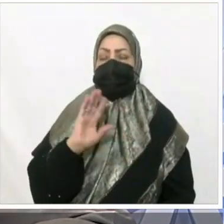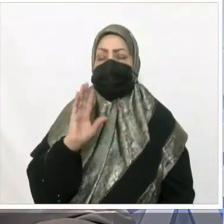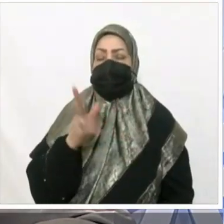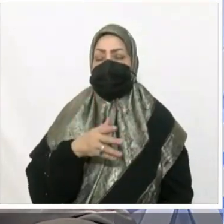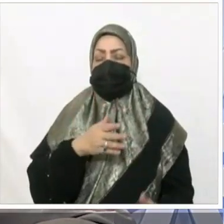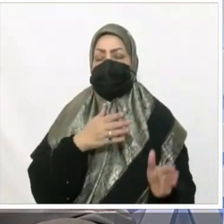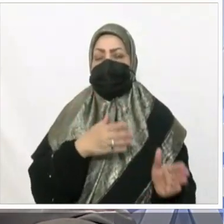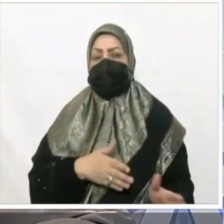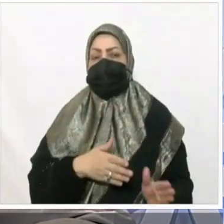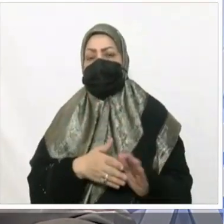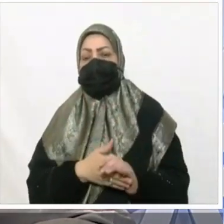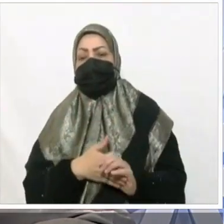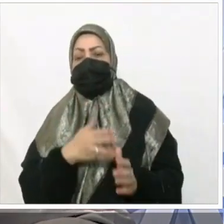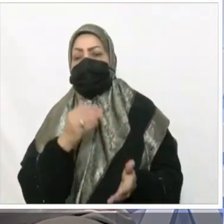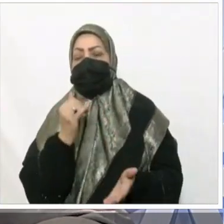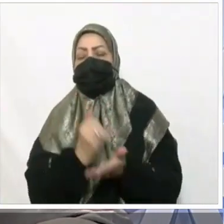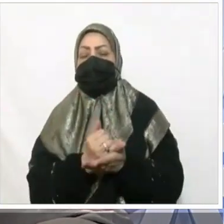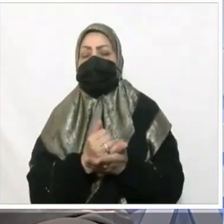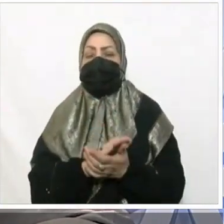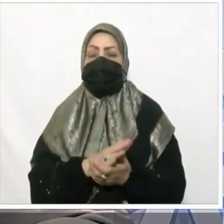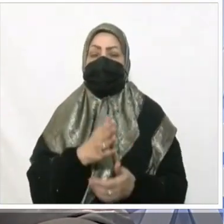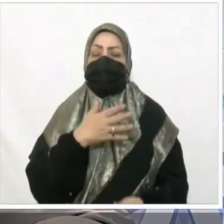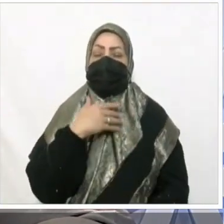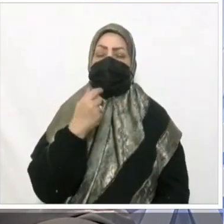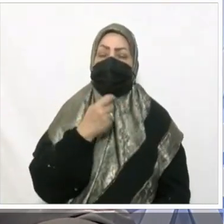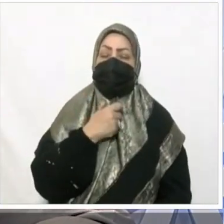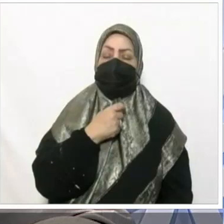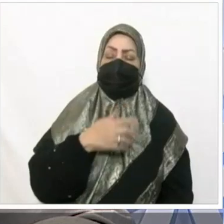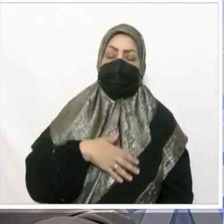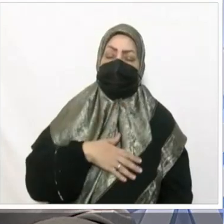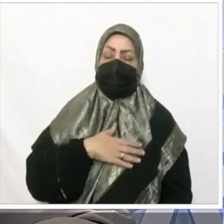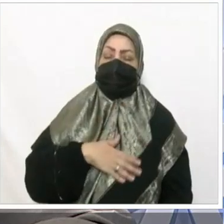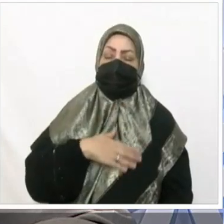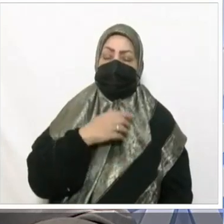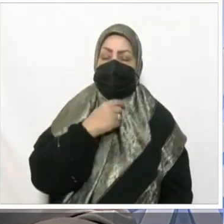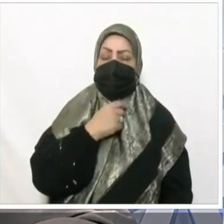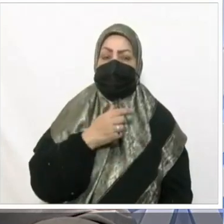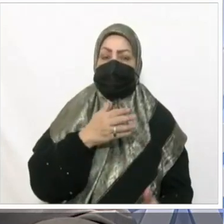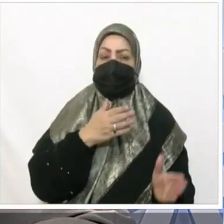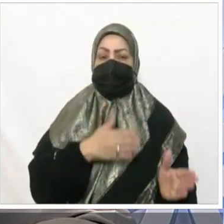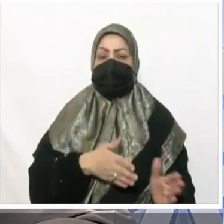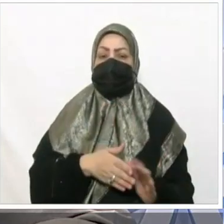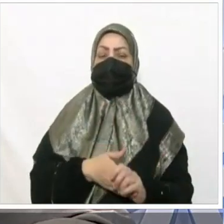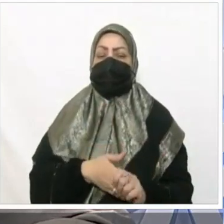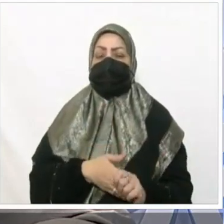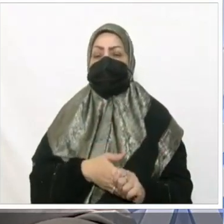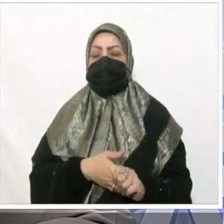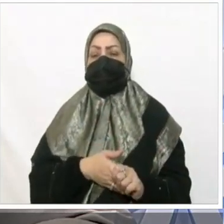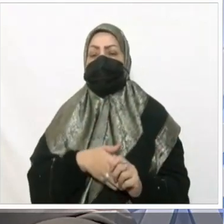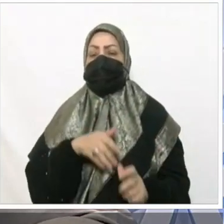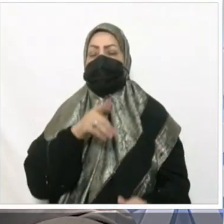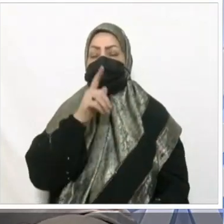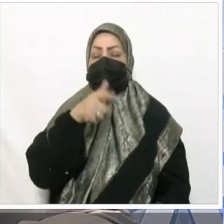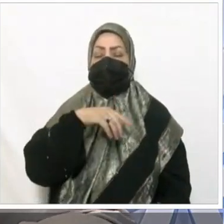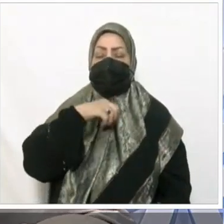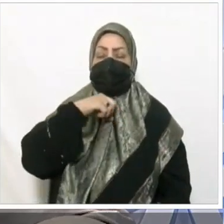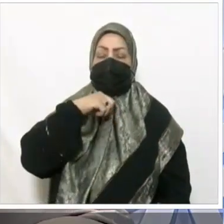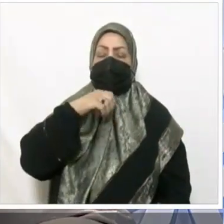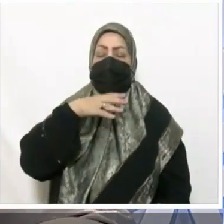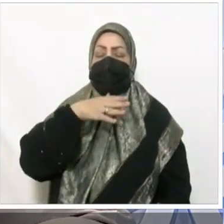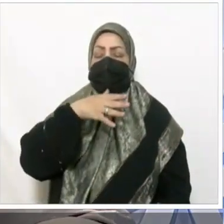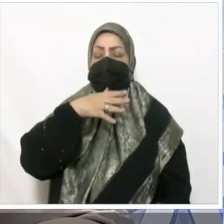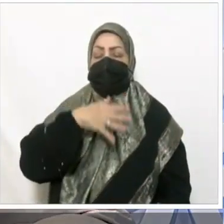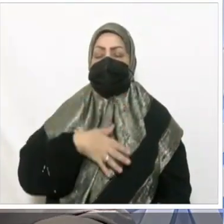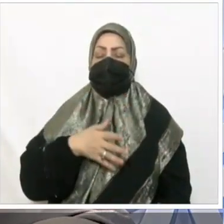البالغ، مش المقصود به من حصل منه الاحتلام، لأن حينئذ يصير غسلا للجنابة وليس غسلا للجمعة. حملوا